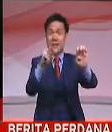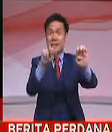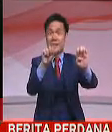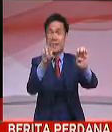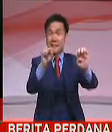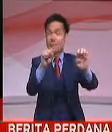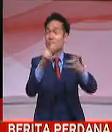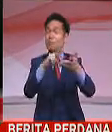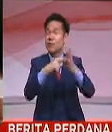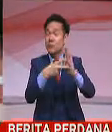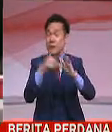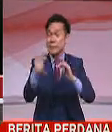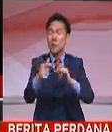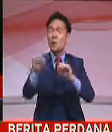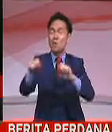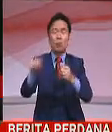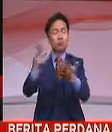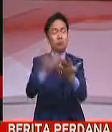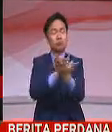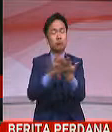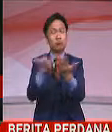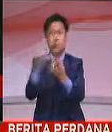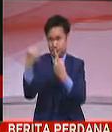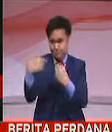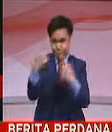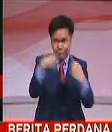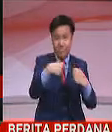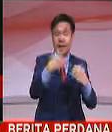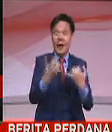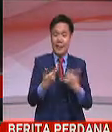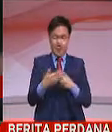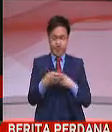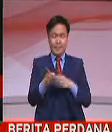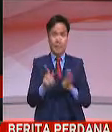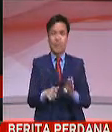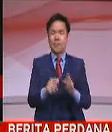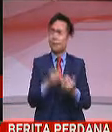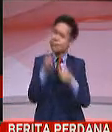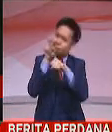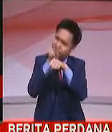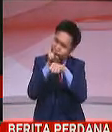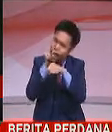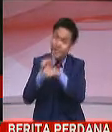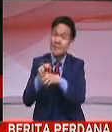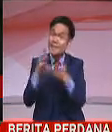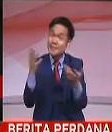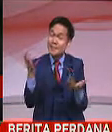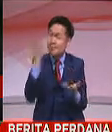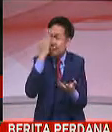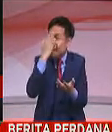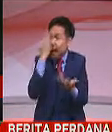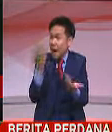dalam talian mewujudkan war room ataupun bilik operasi yang bertujuan memantau perjalanan serta